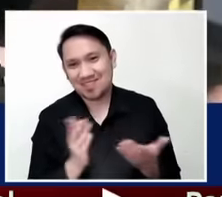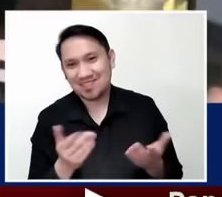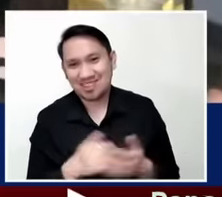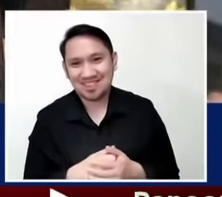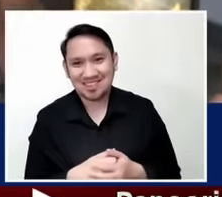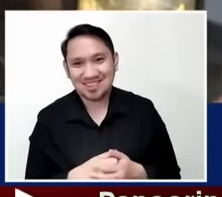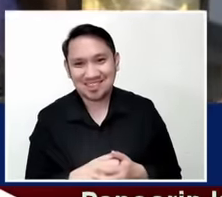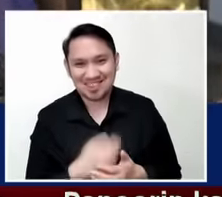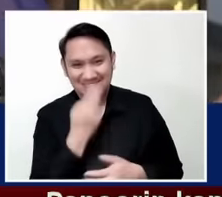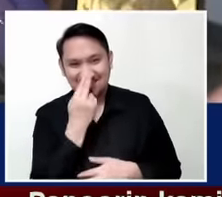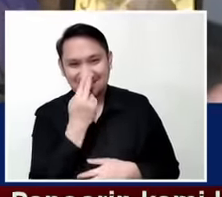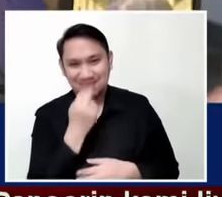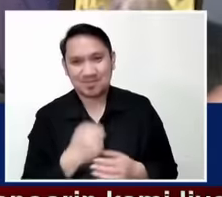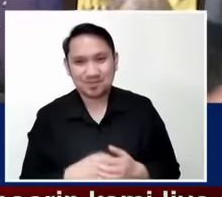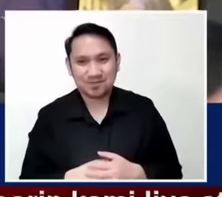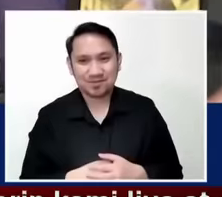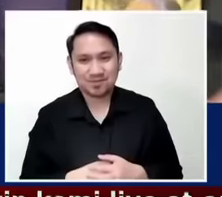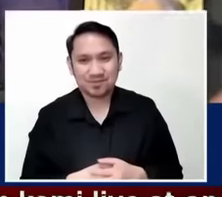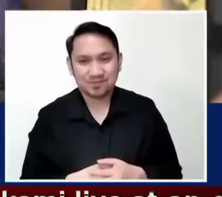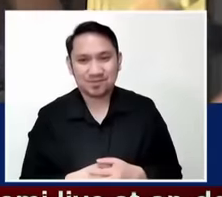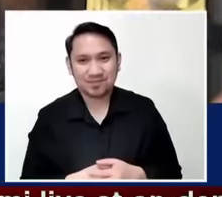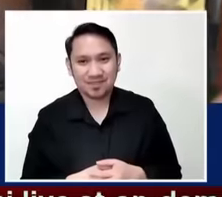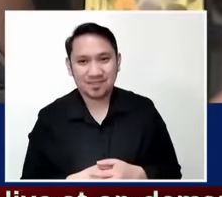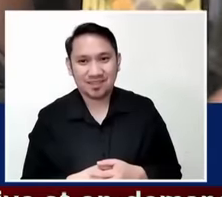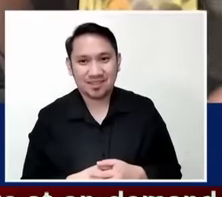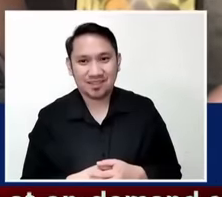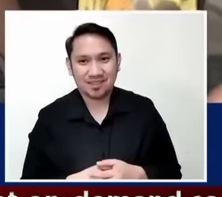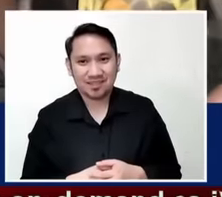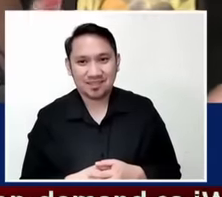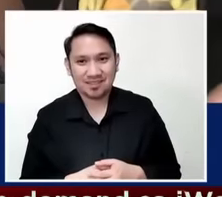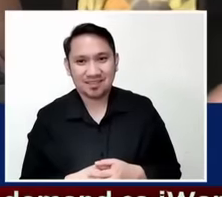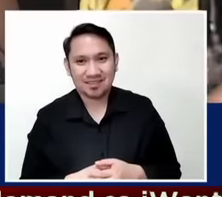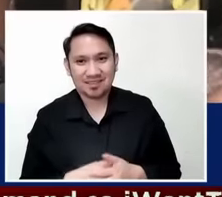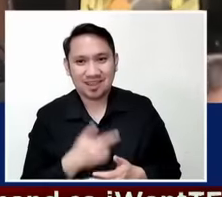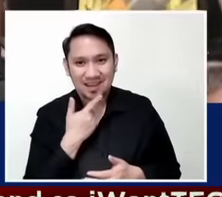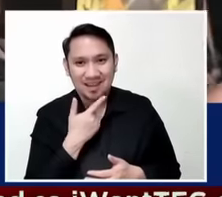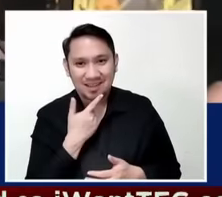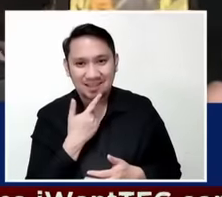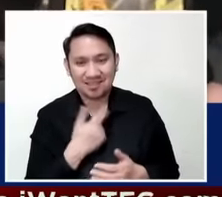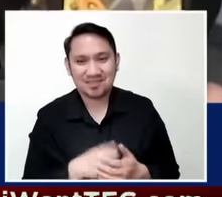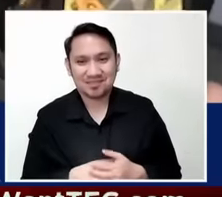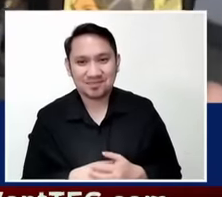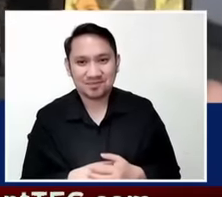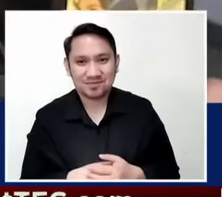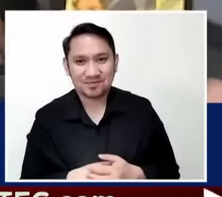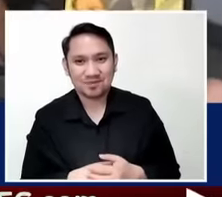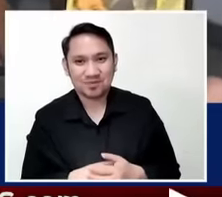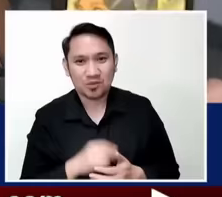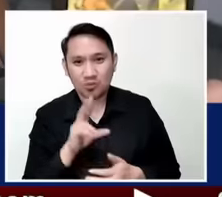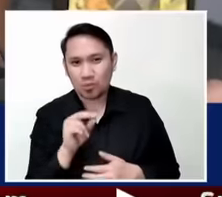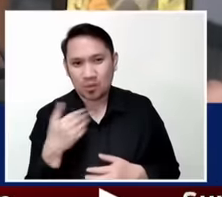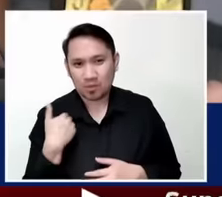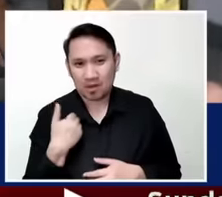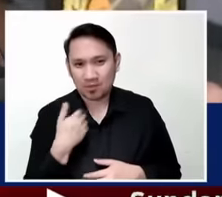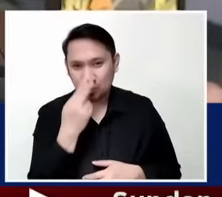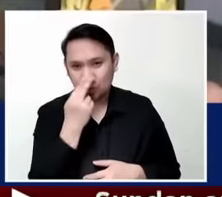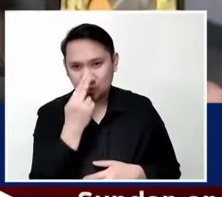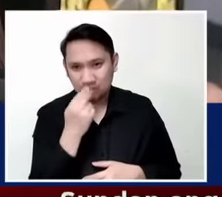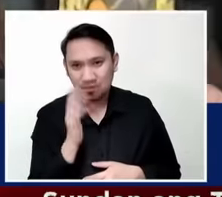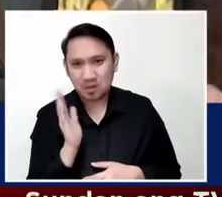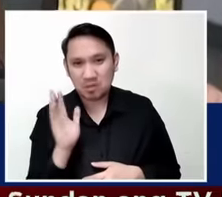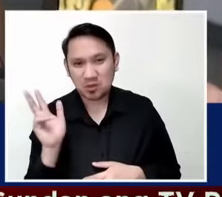Charot lang! Jokes are half men. Half men, yeah. Sa planet, ha? Hindi, joke lang yun. Siguro mga